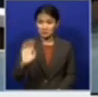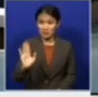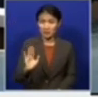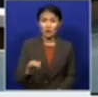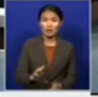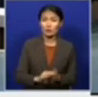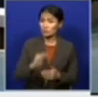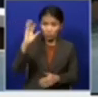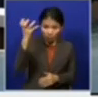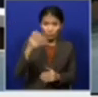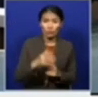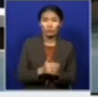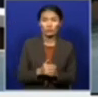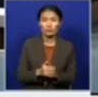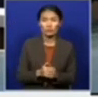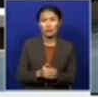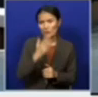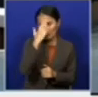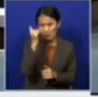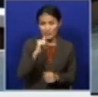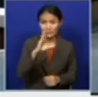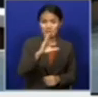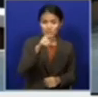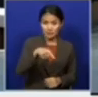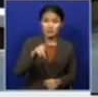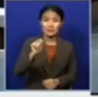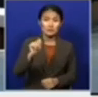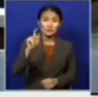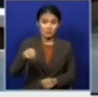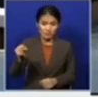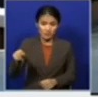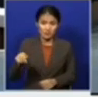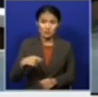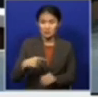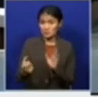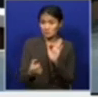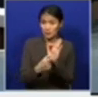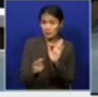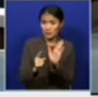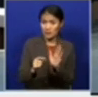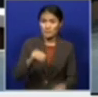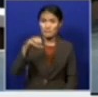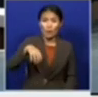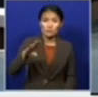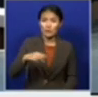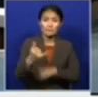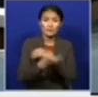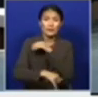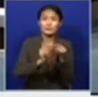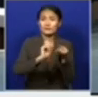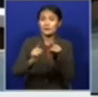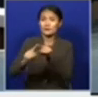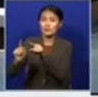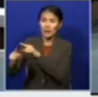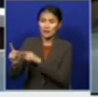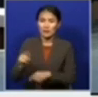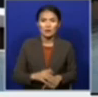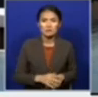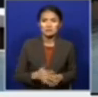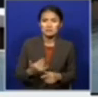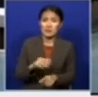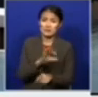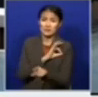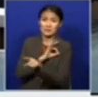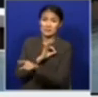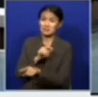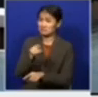ที่ทำให้ไทยต้องเปิดเสรีธุรกิจบริการต่างชาติทั่วโลกค่ะทั่วโลกนะคะไม่ใช่เฉพาะกับสมาชิกความต